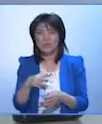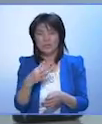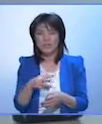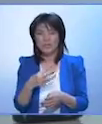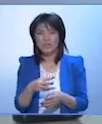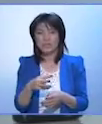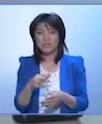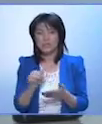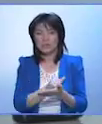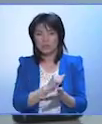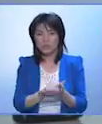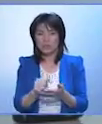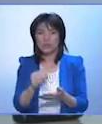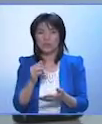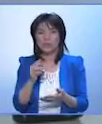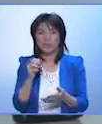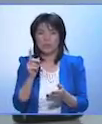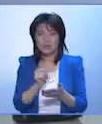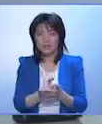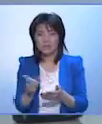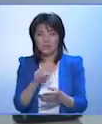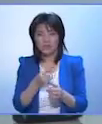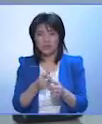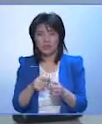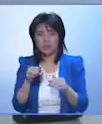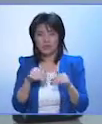болса, 2010 жылы олардың саны